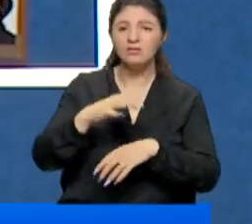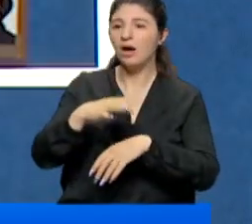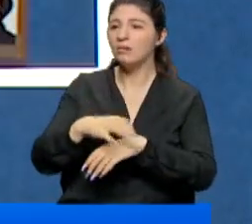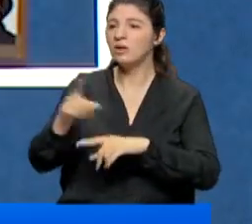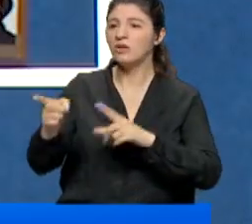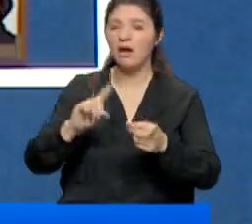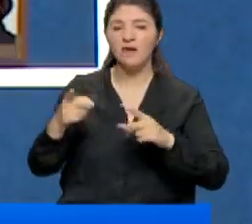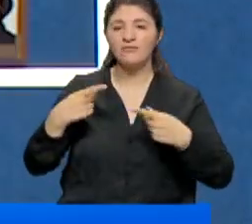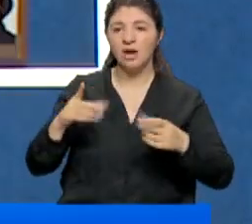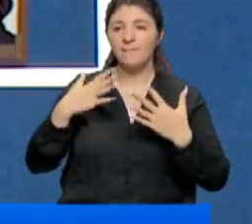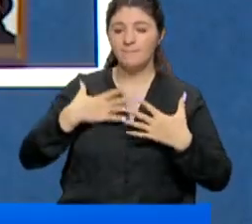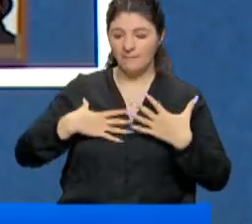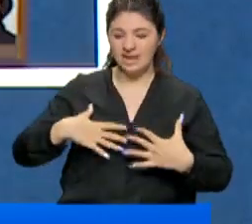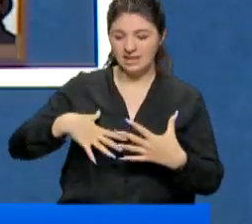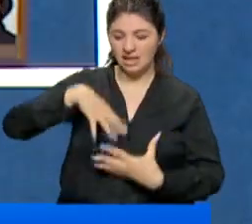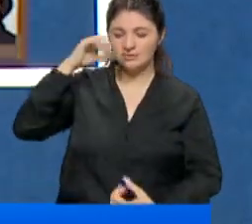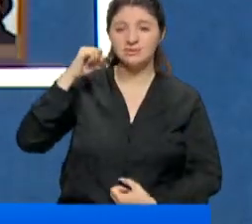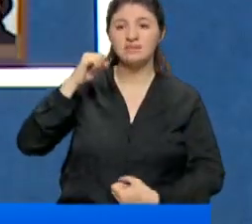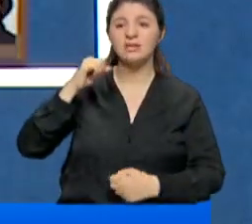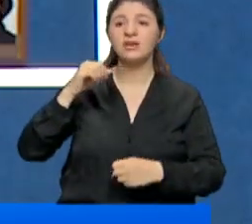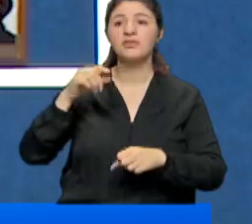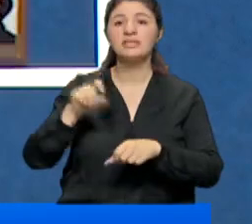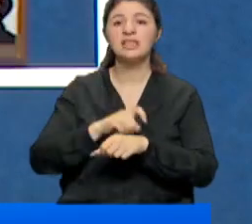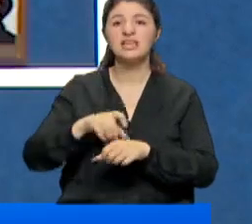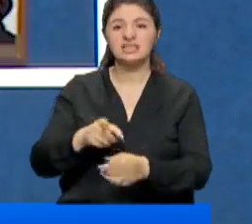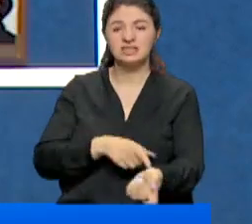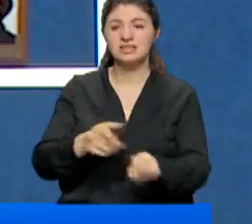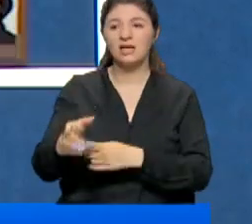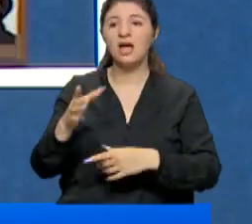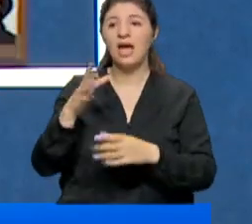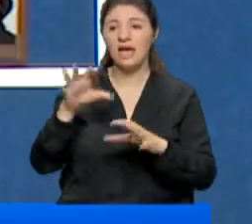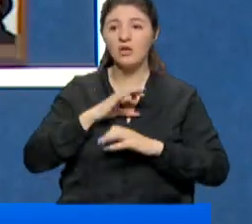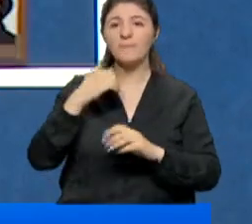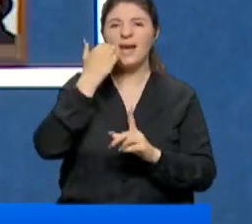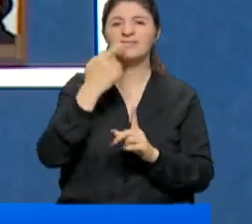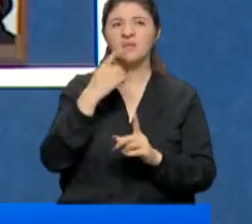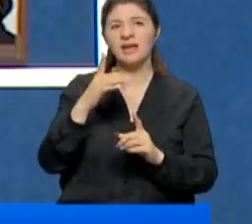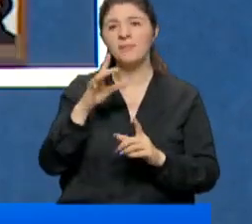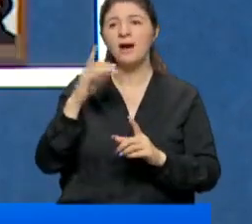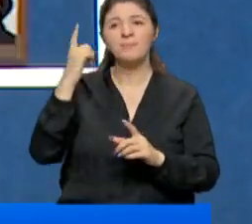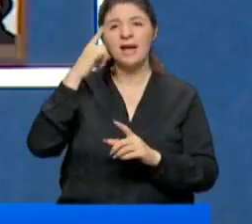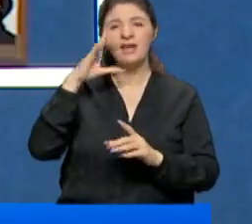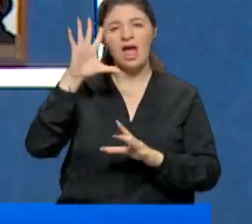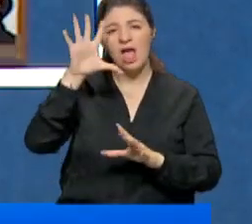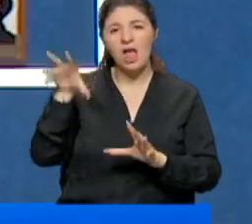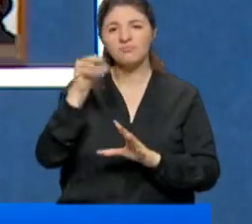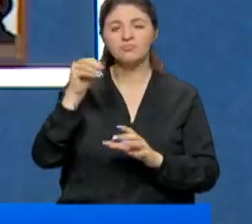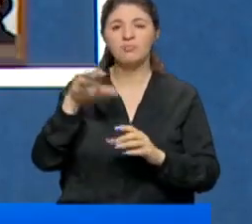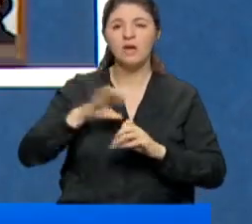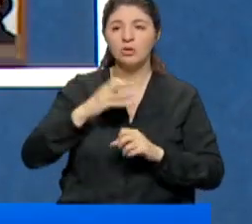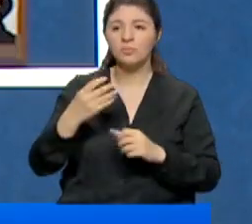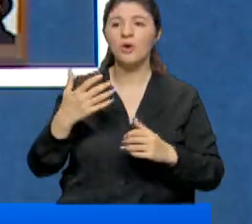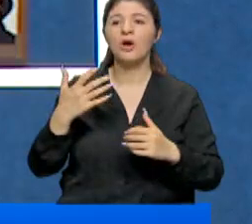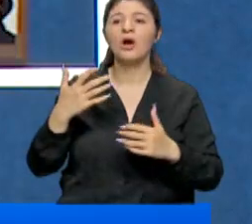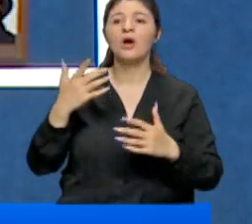değişiyor Merkezi sinir sistemini etkiliyor beyaz Cevheri dediğimiz daha çok ama güzelce bir de yani Enes beyni tutarak etkileyebiliyor